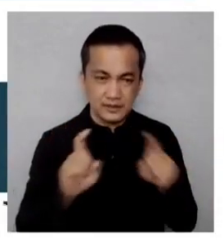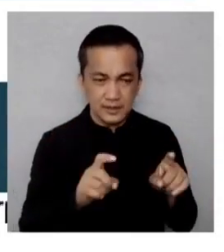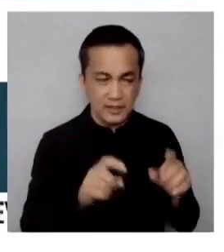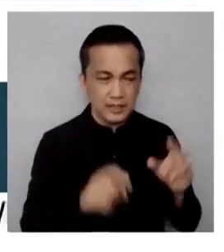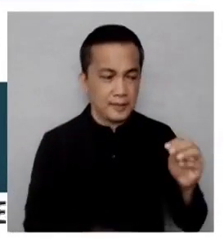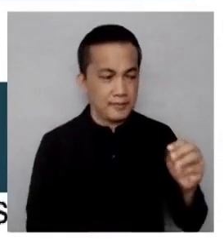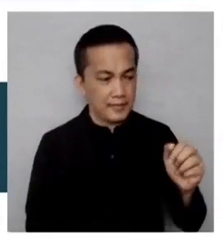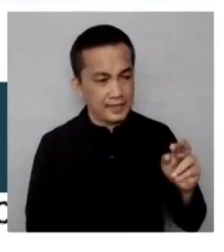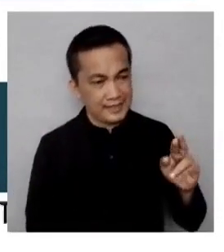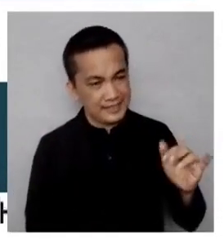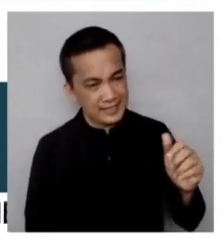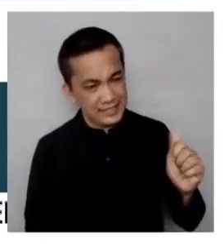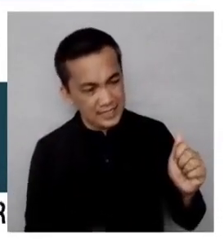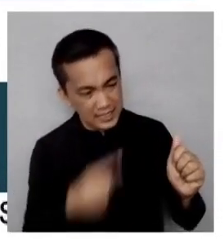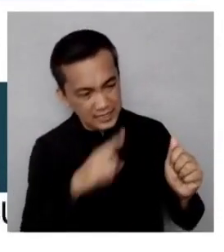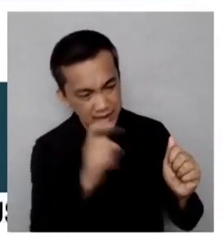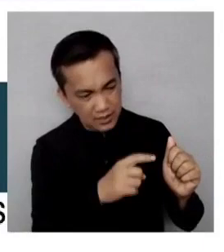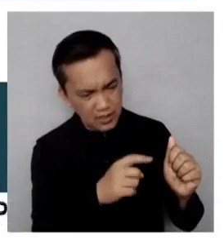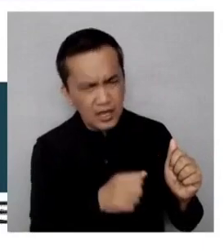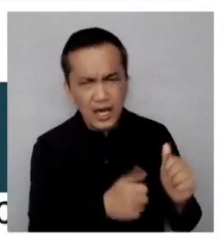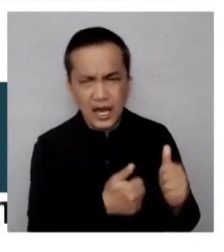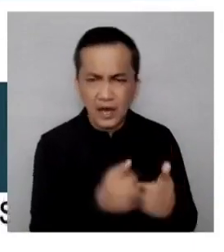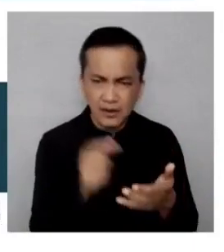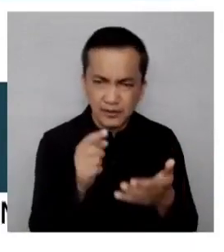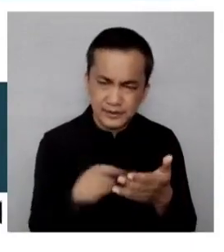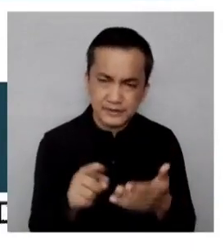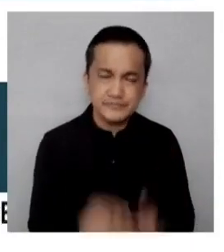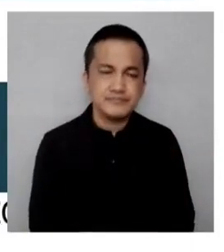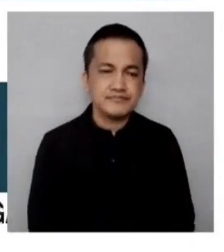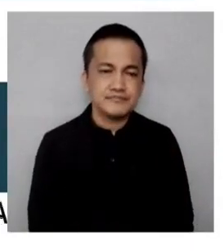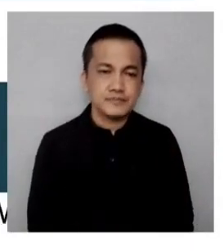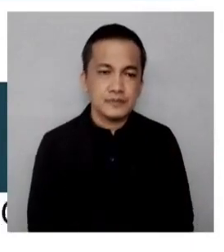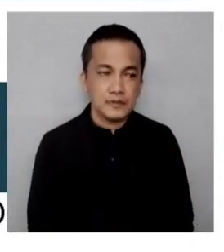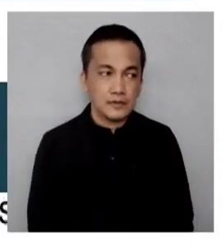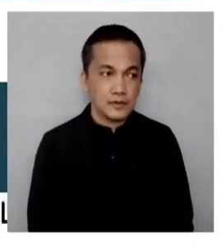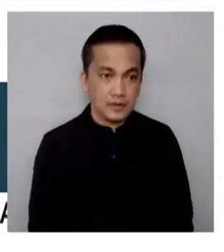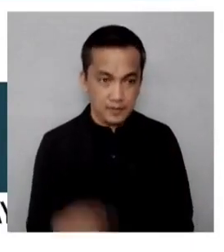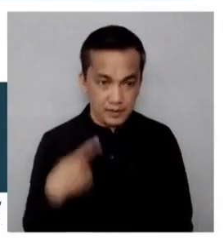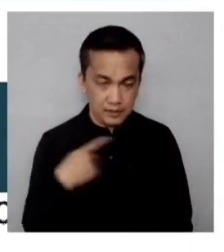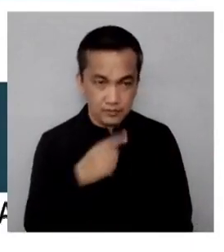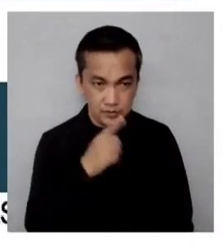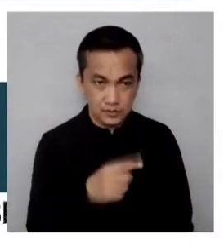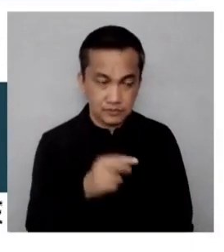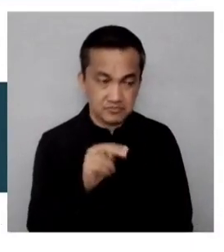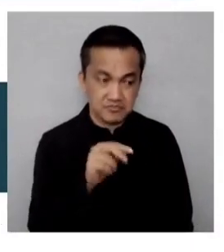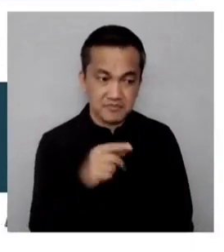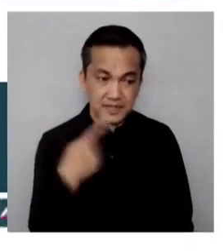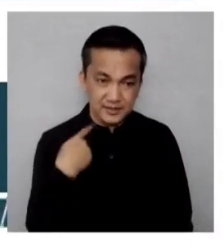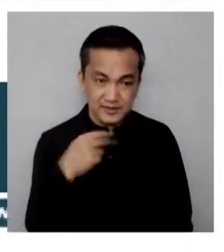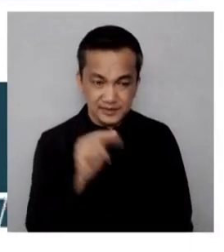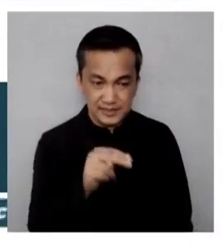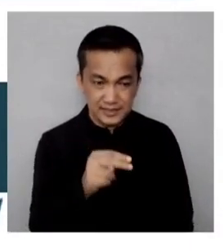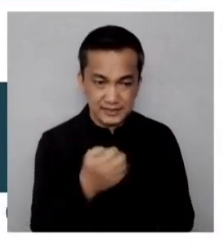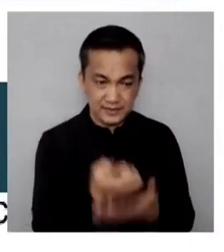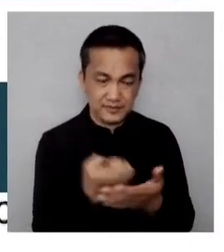kung paano nila in-inspect. So, in-insure ba nila na nandoon yung mga necessary na mga